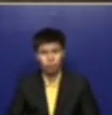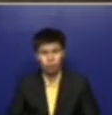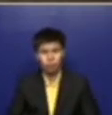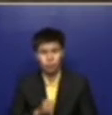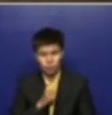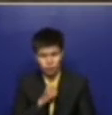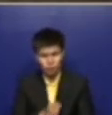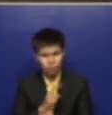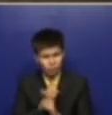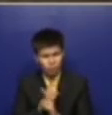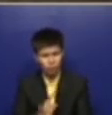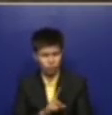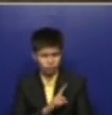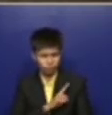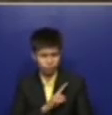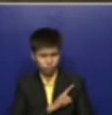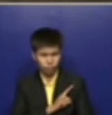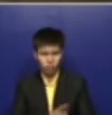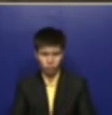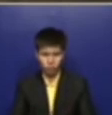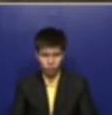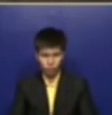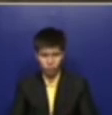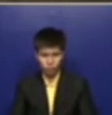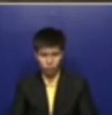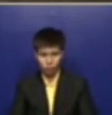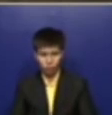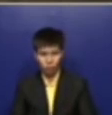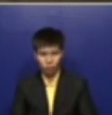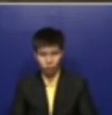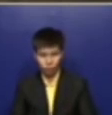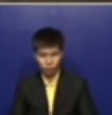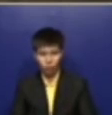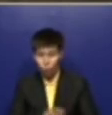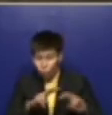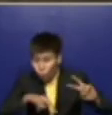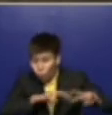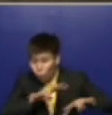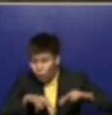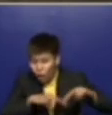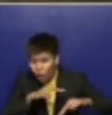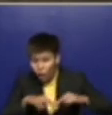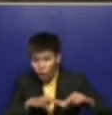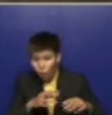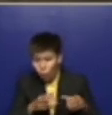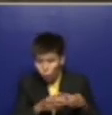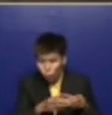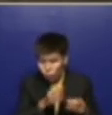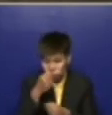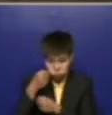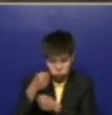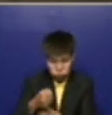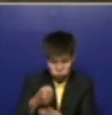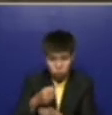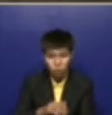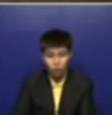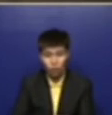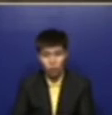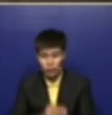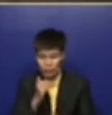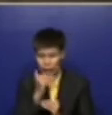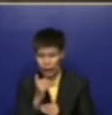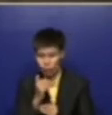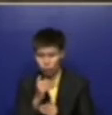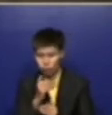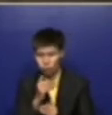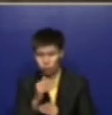ครับแล้วก็เป้าหมายก็คือว่าการดูแลควบคุมการชุมนุมให้เป็นกว่าหนูเรียบร้อยและอยู่ในกรอบของกฎหมาย